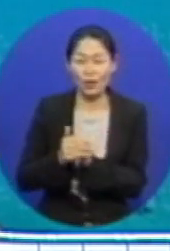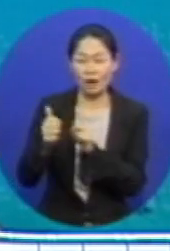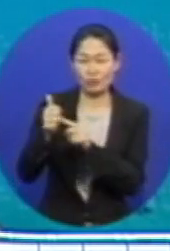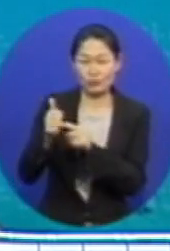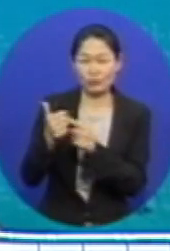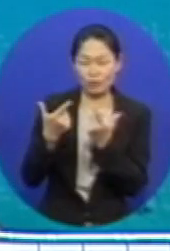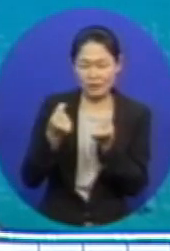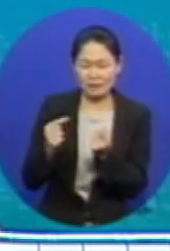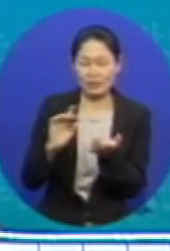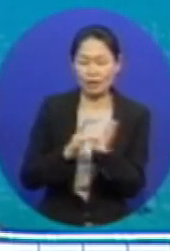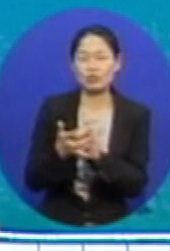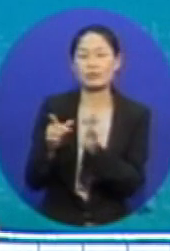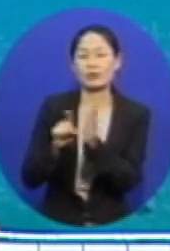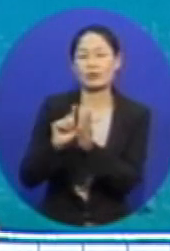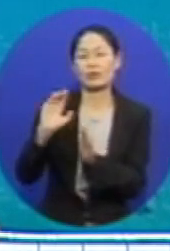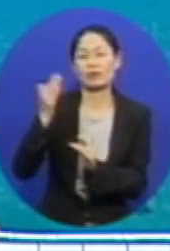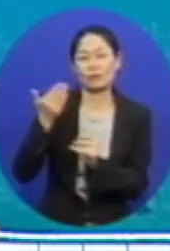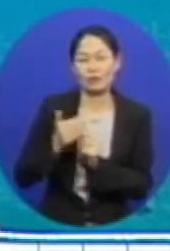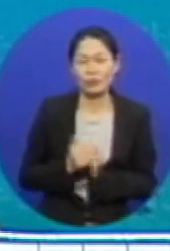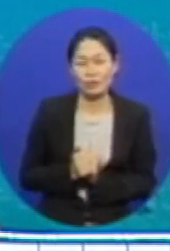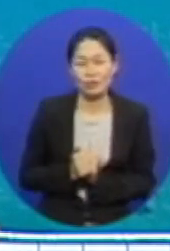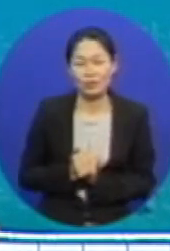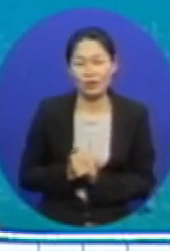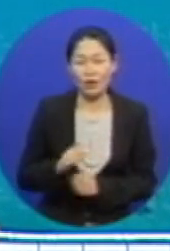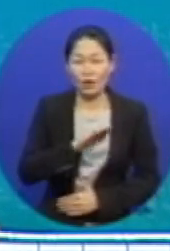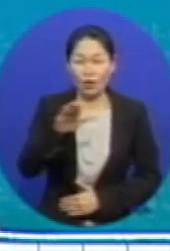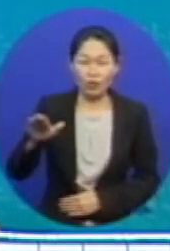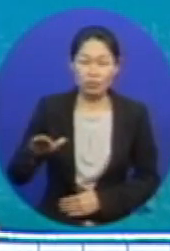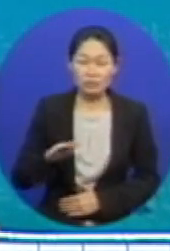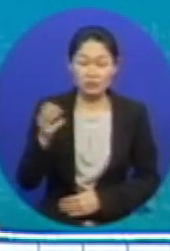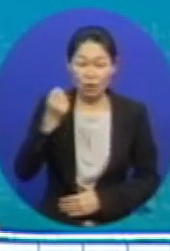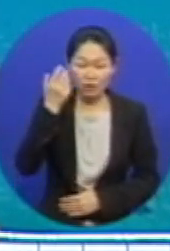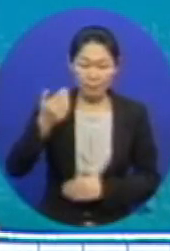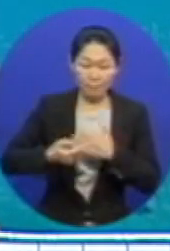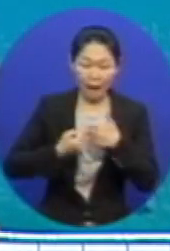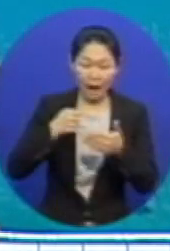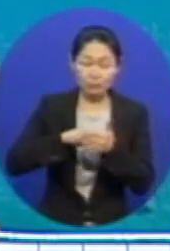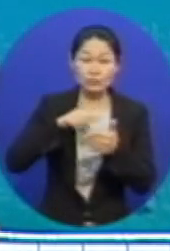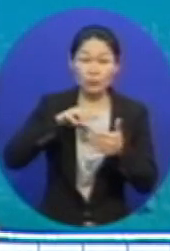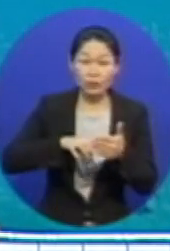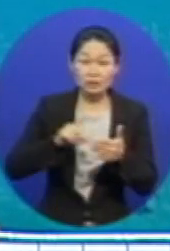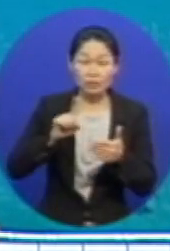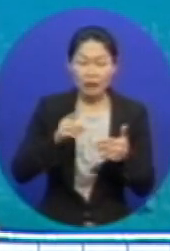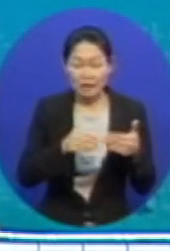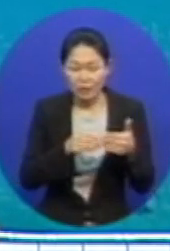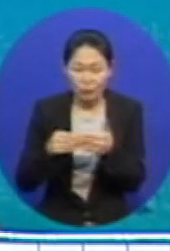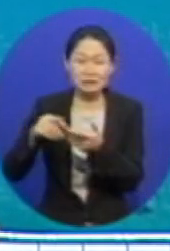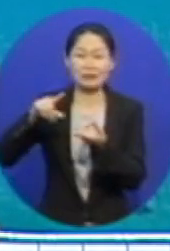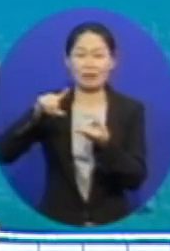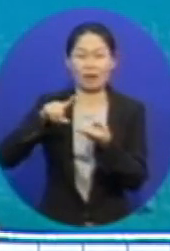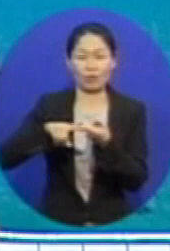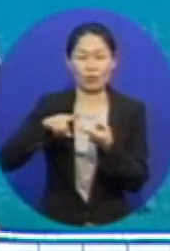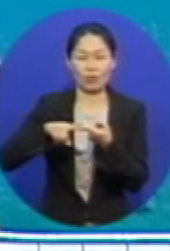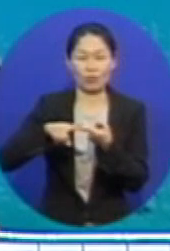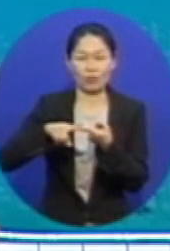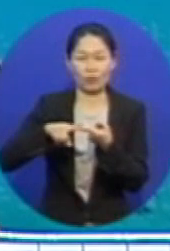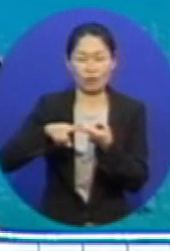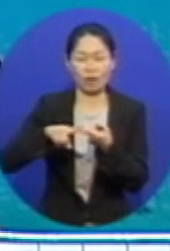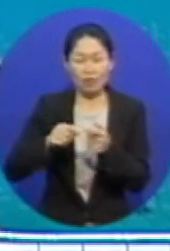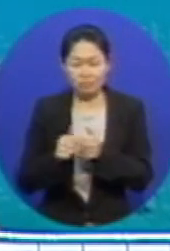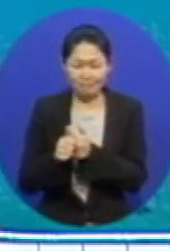b5 여러분 성령님께서 우리 마음속에서 인도하시는 대로 그냥